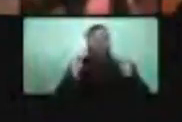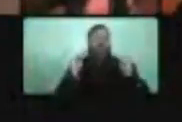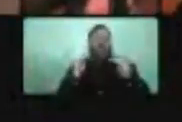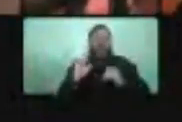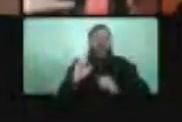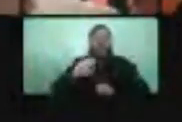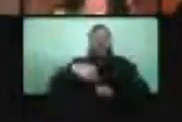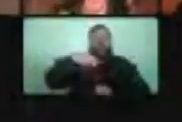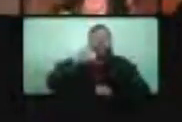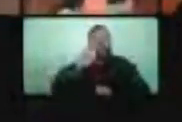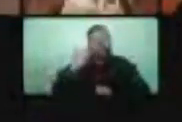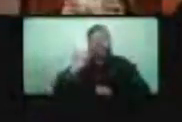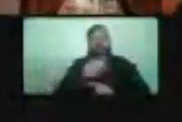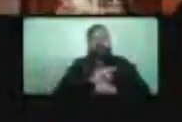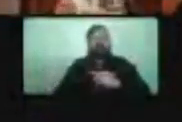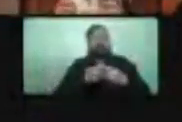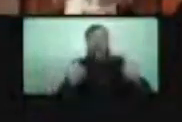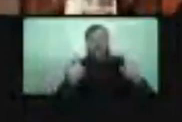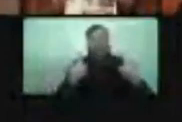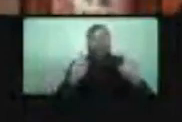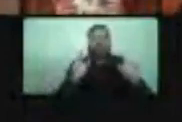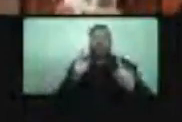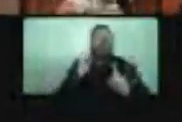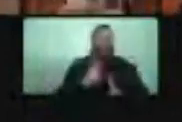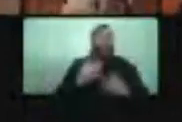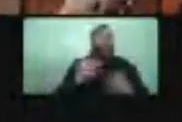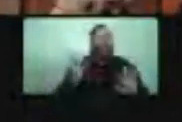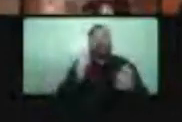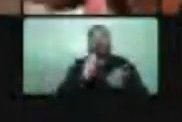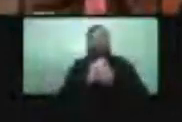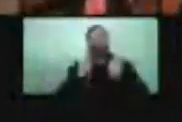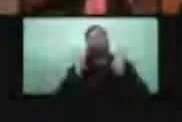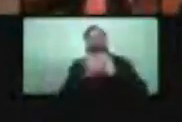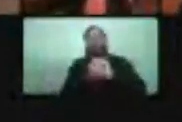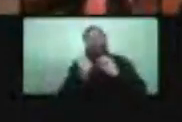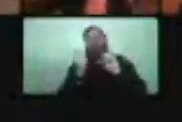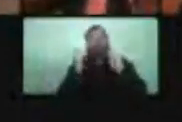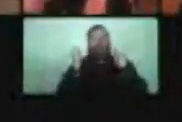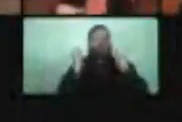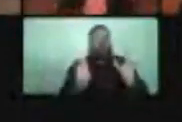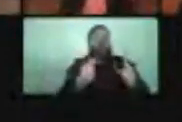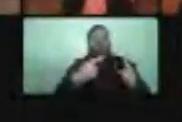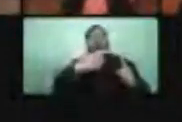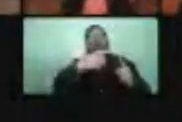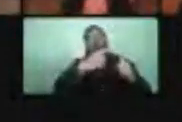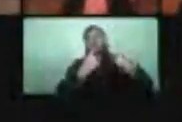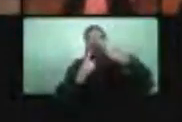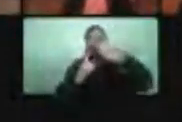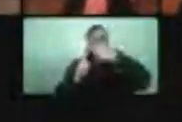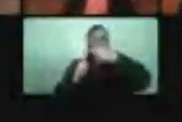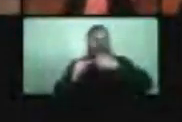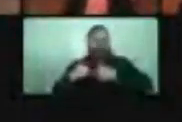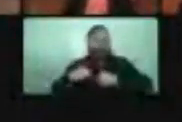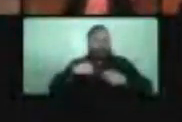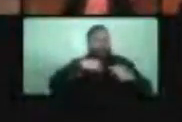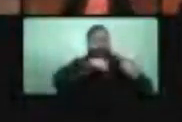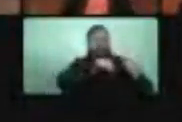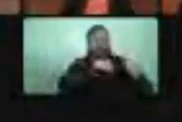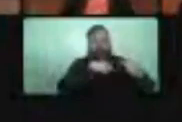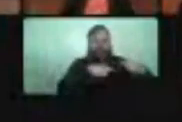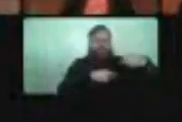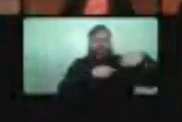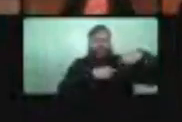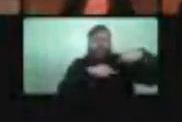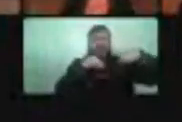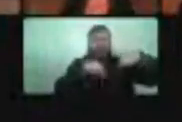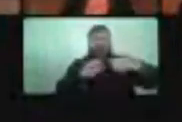usawa, na lengo lingine ni kubadilisha jamii yetu. Kila